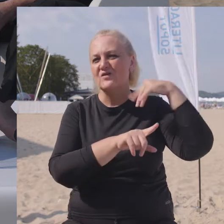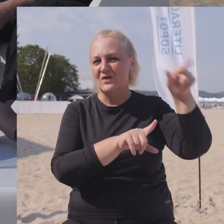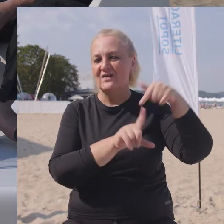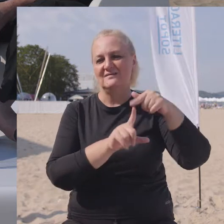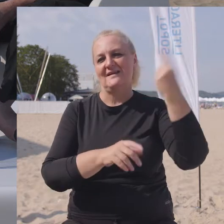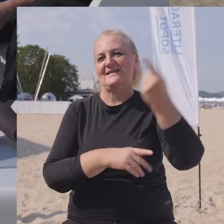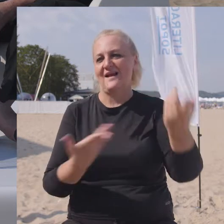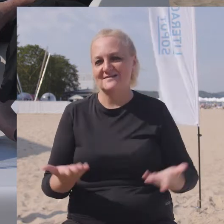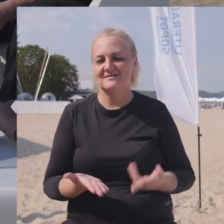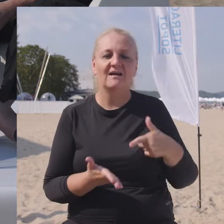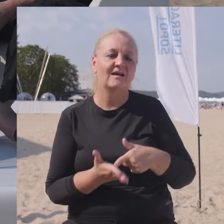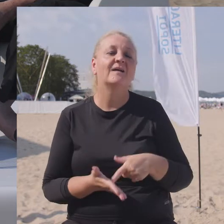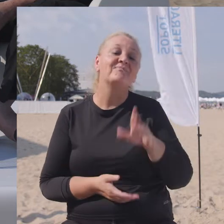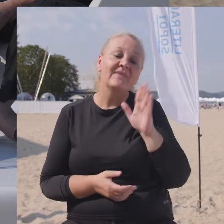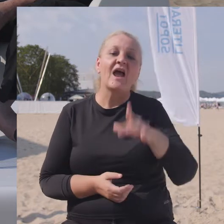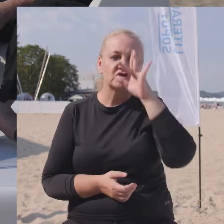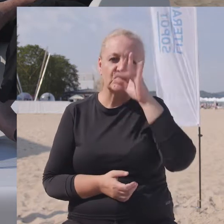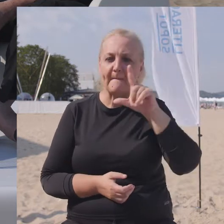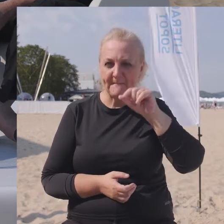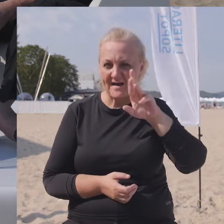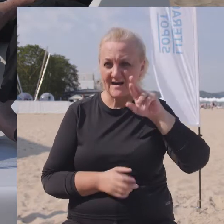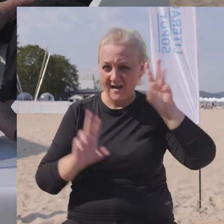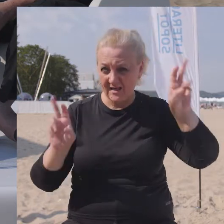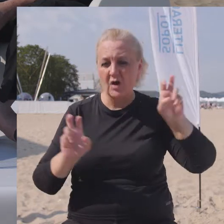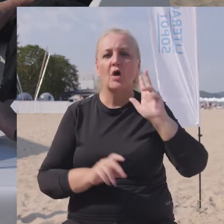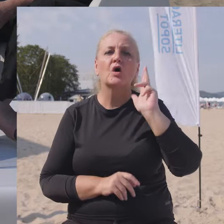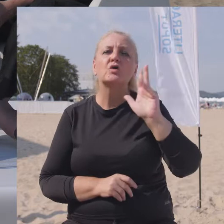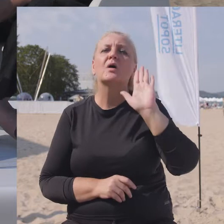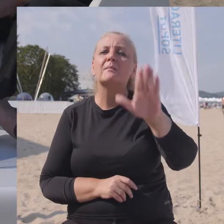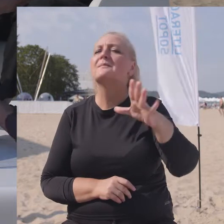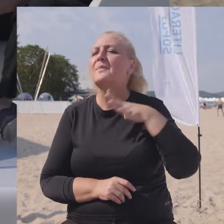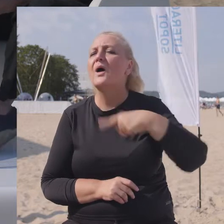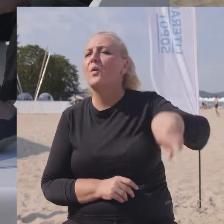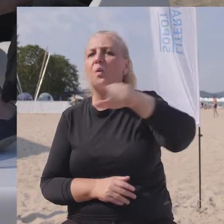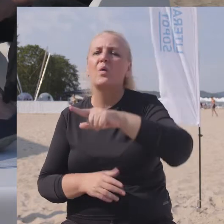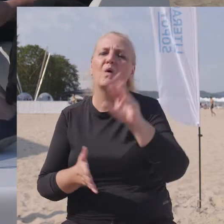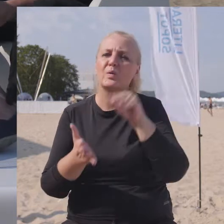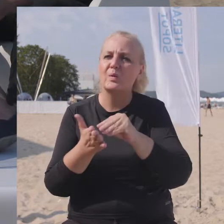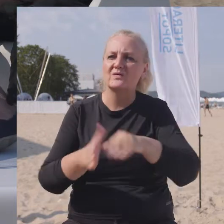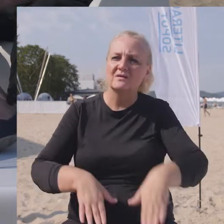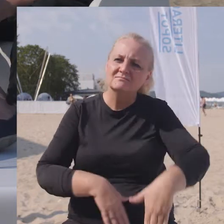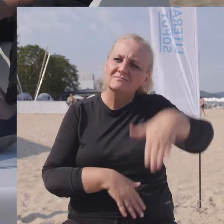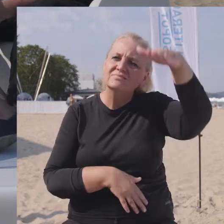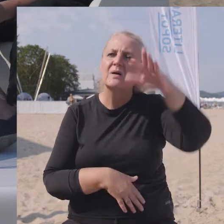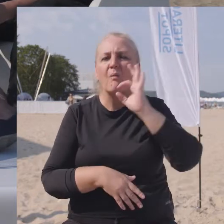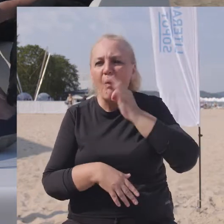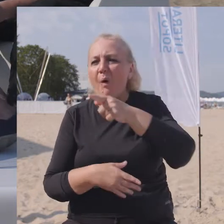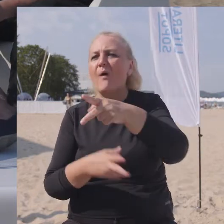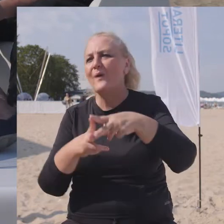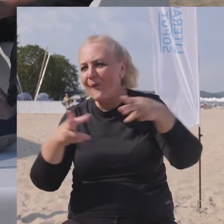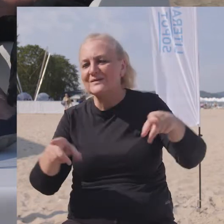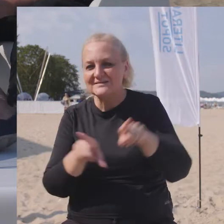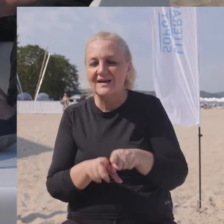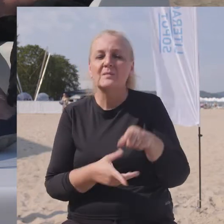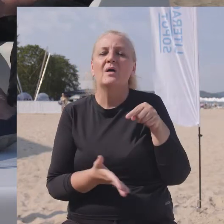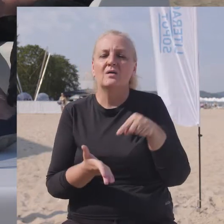zwłaszcza osób, które miały doświadczenie swojego dzieciństwa czy dojrzewania, czy młodości, no